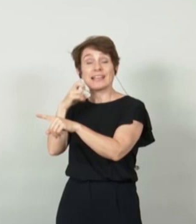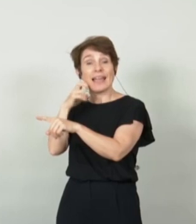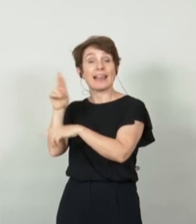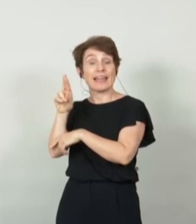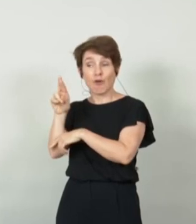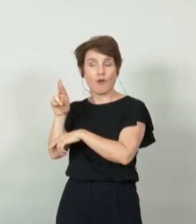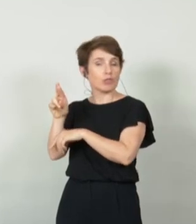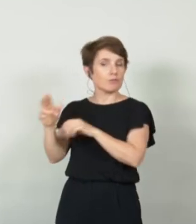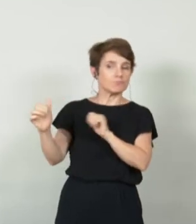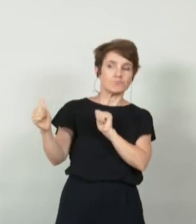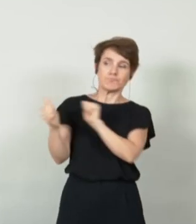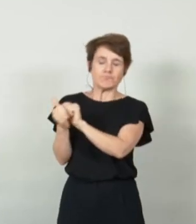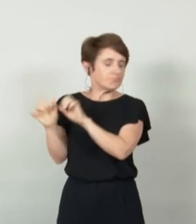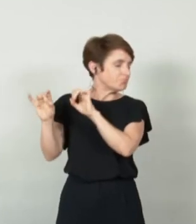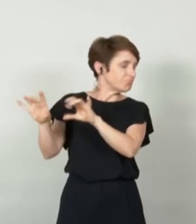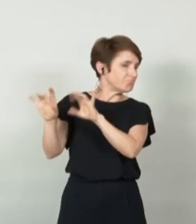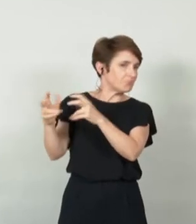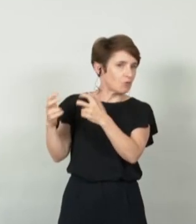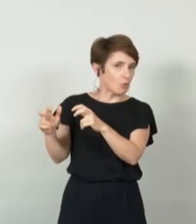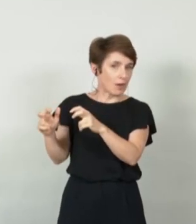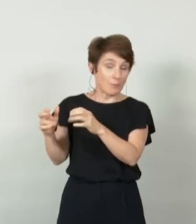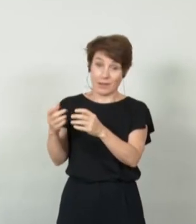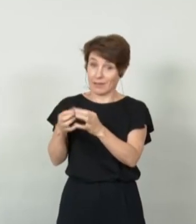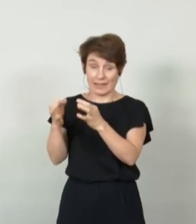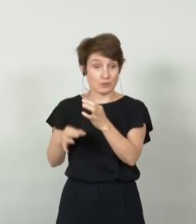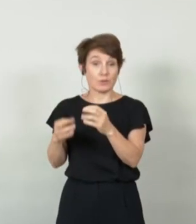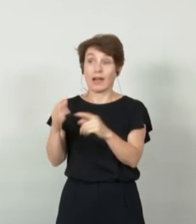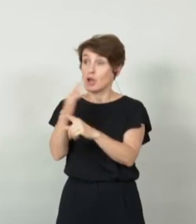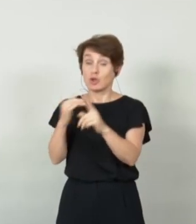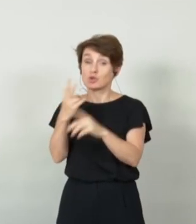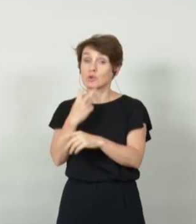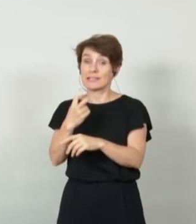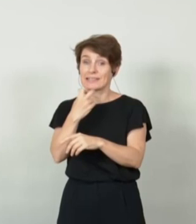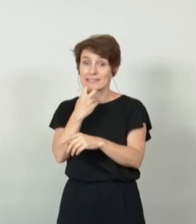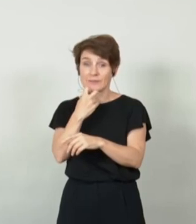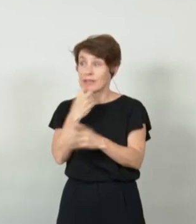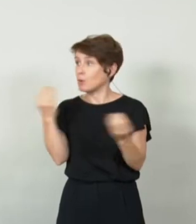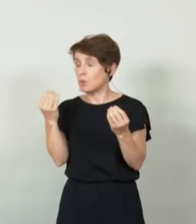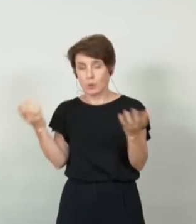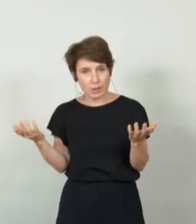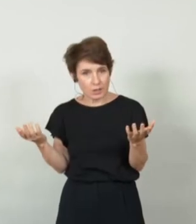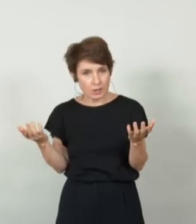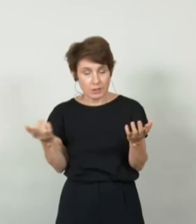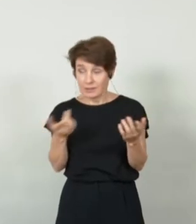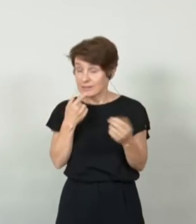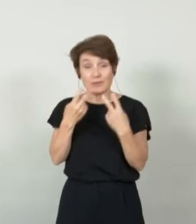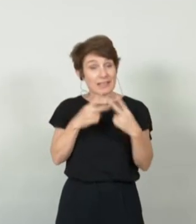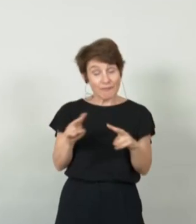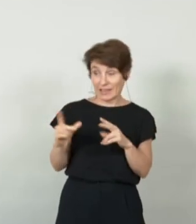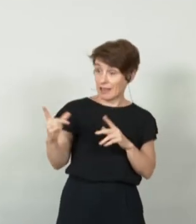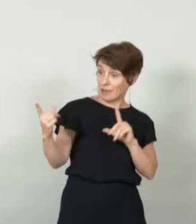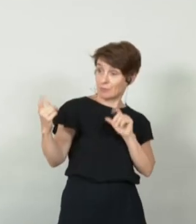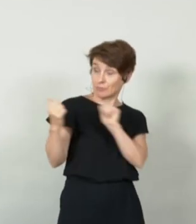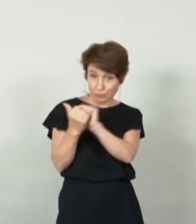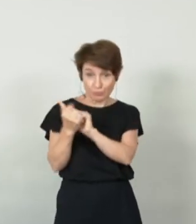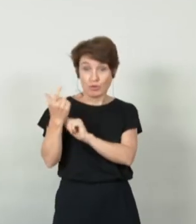oublier la société civile un jumelage c'est une respiration qui est permise par une espèce de